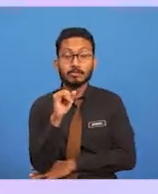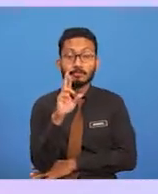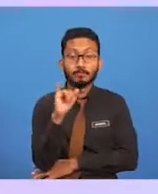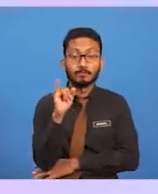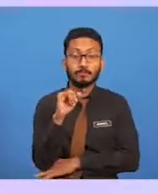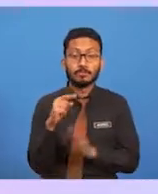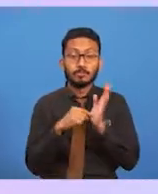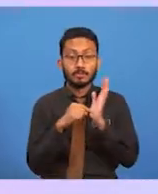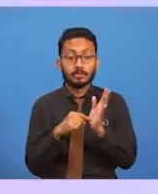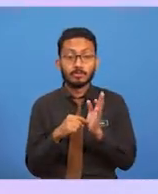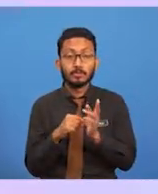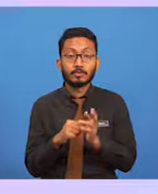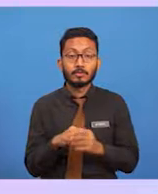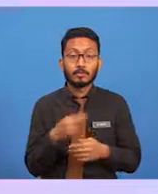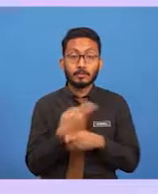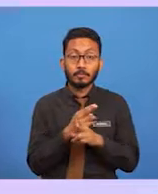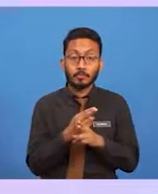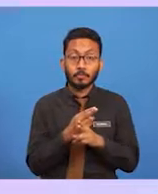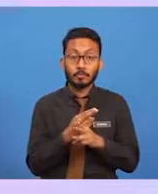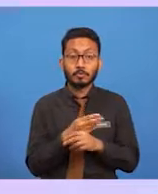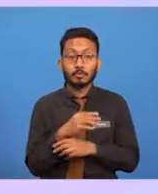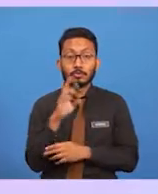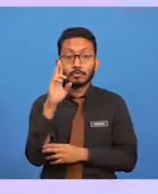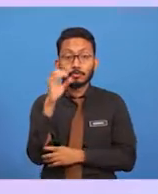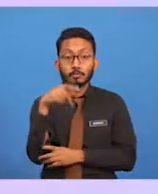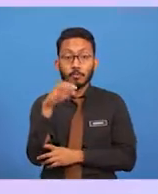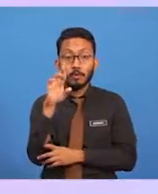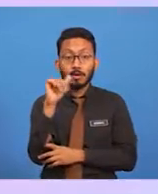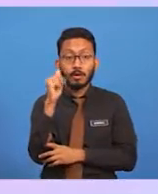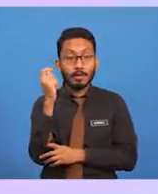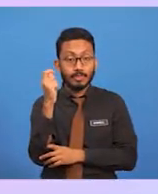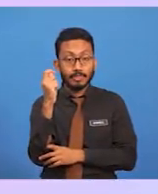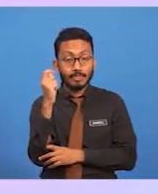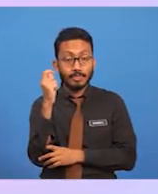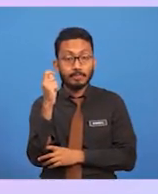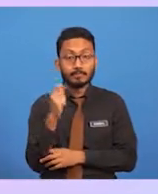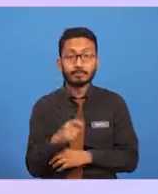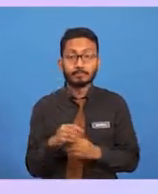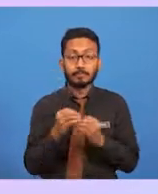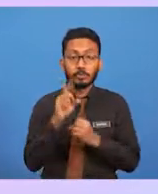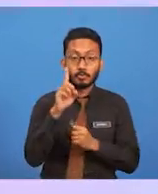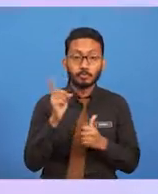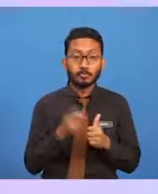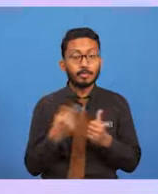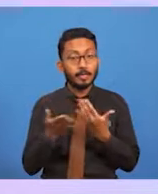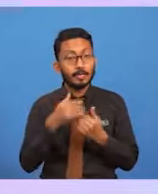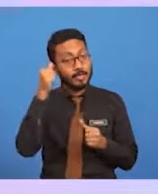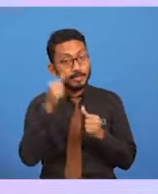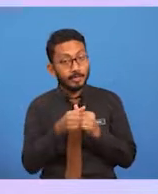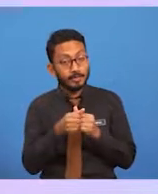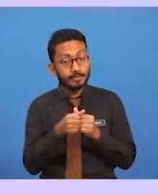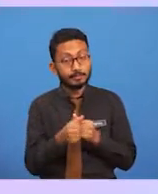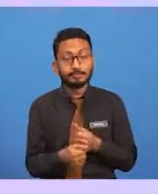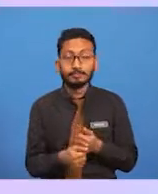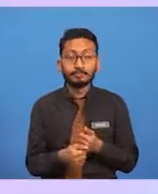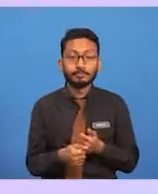Ciri yang pertama ialah mudah diingat. Hasil rekaan identiti korporat mestilah mudah